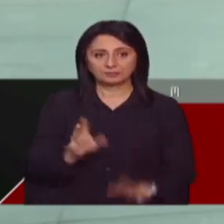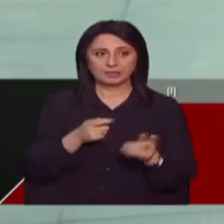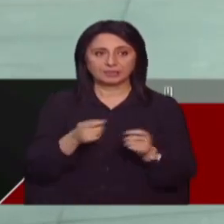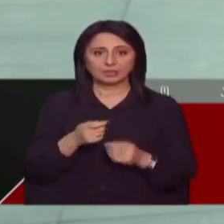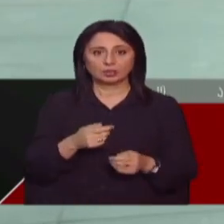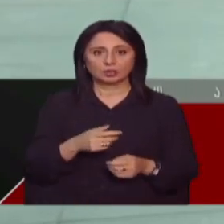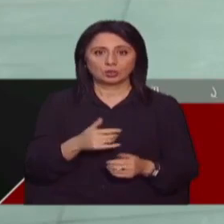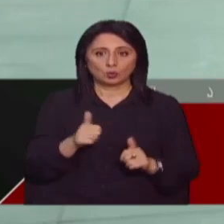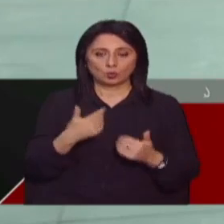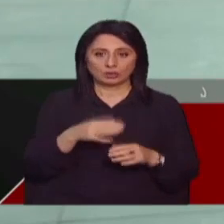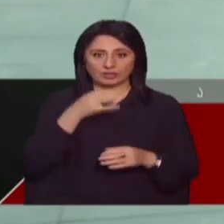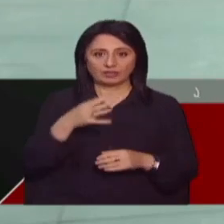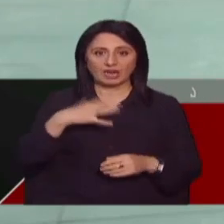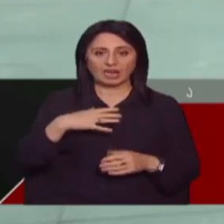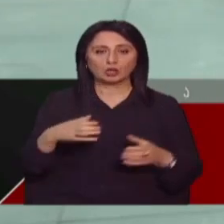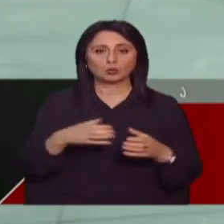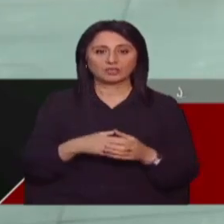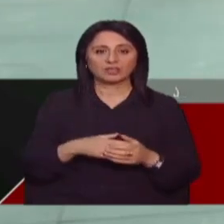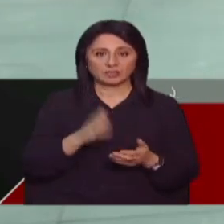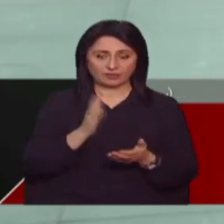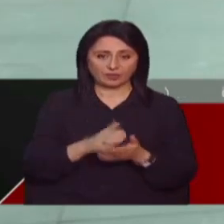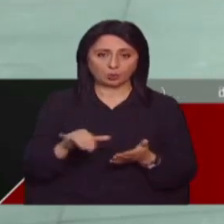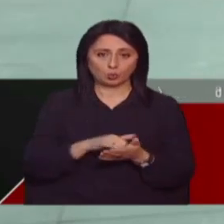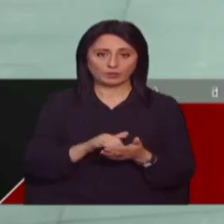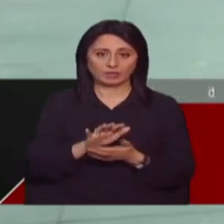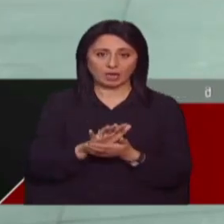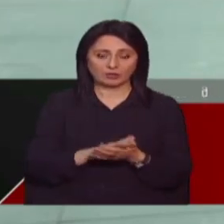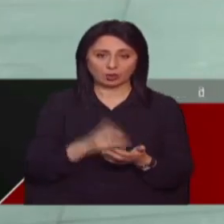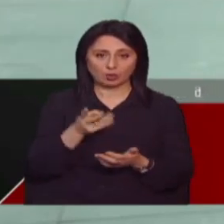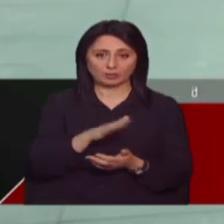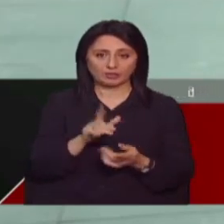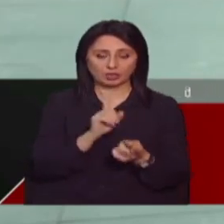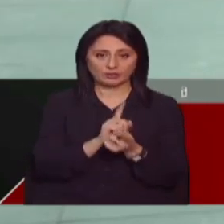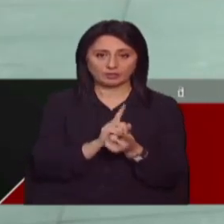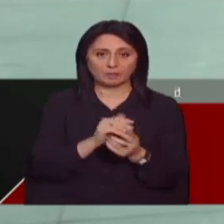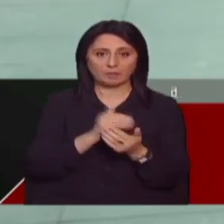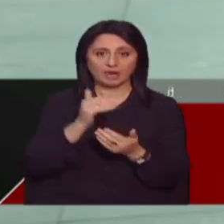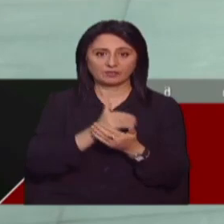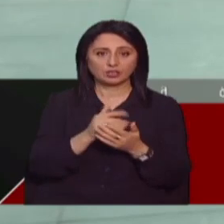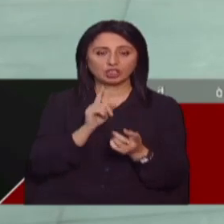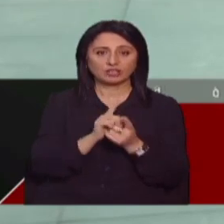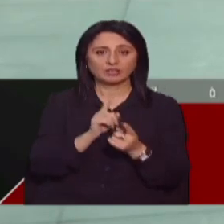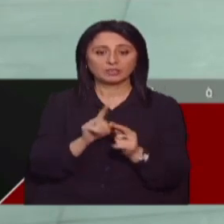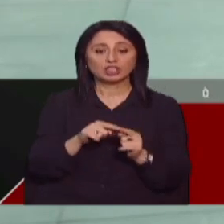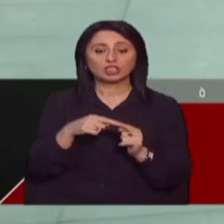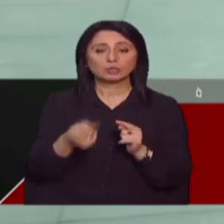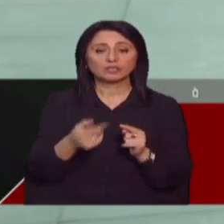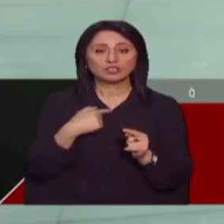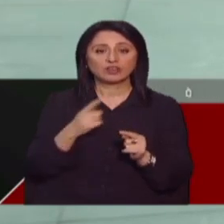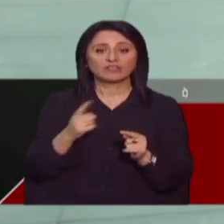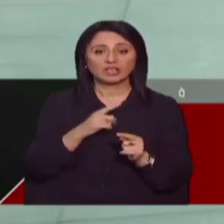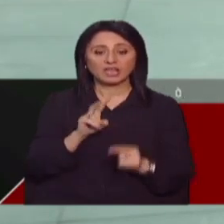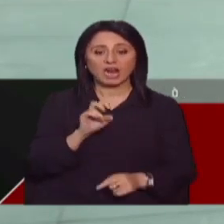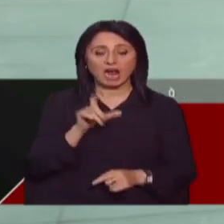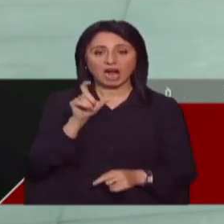პრეზიდენტი, თუ როგორც კი გითხარით, ქართული დელეგაციაც იმყოფება ნიუ-იორკში, აგრძელებს ორმხრივ შეხვედრებს. მაგალი ლანგის შეხვედრების შემდგომ ჩვენ ველით